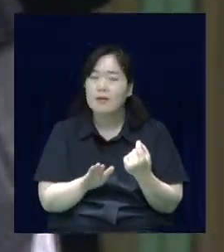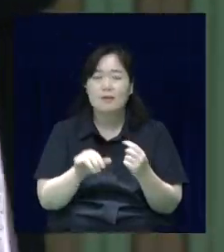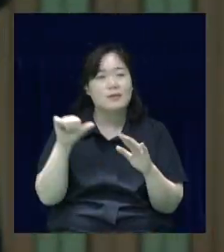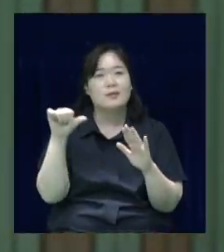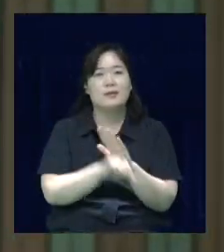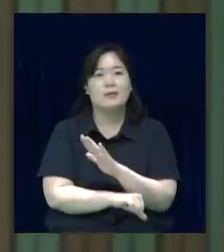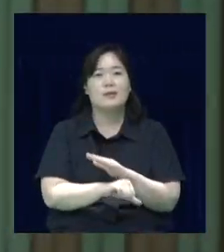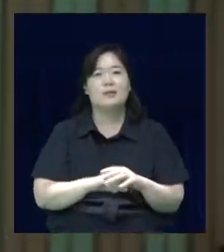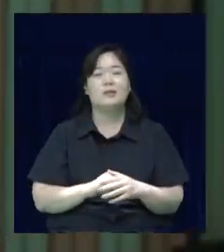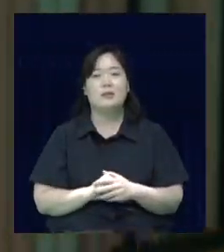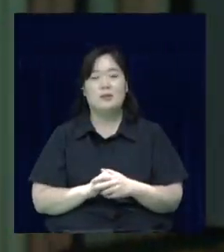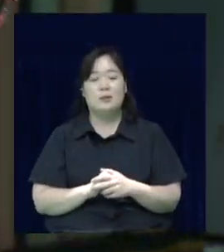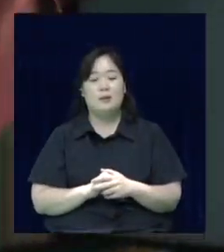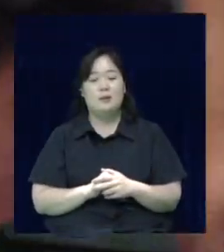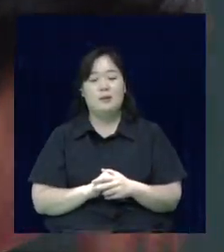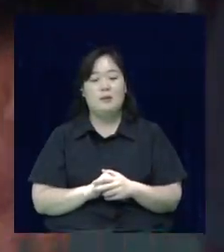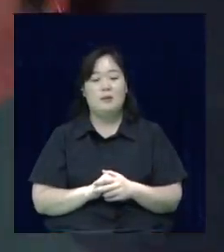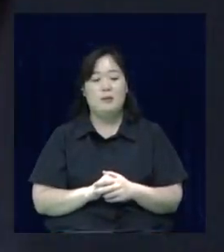지금